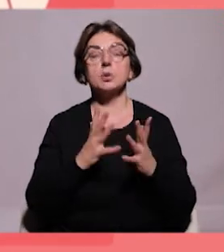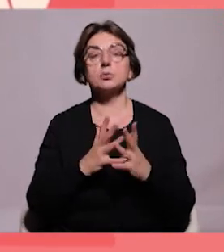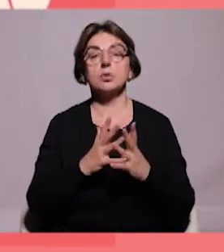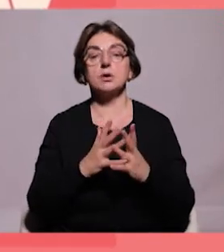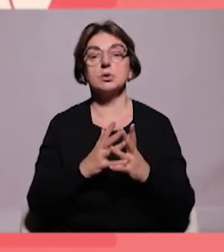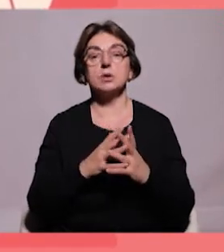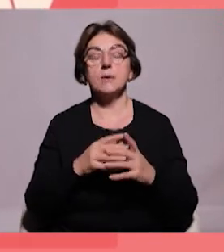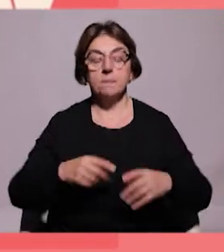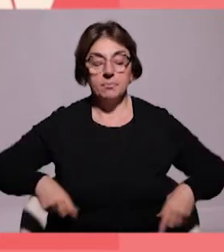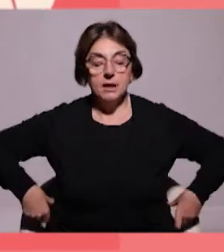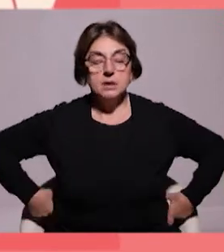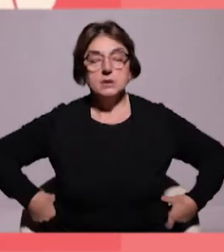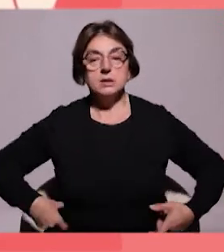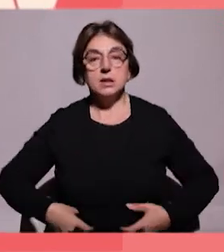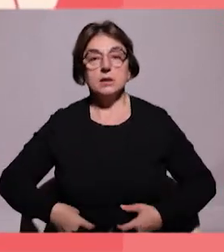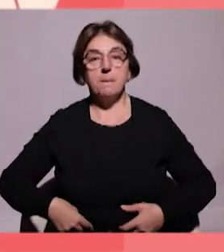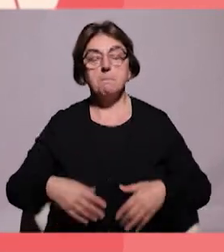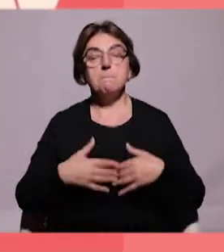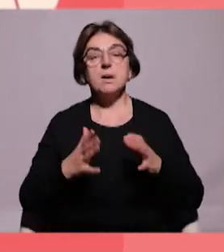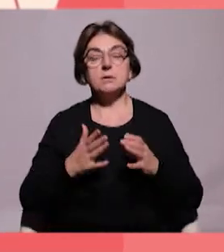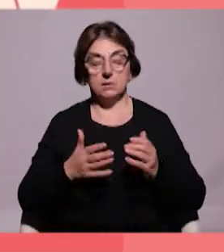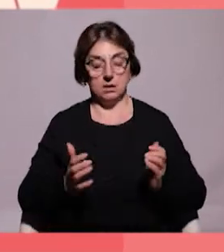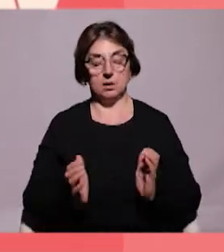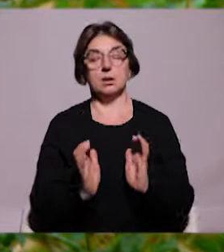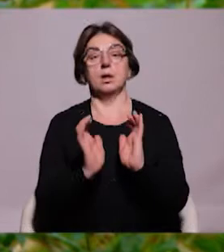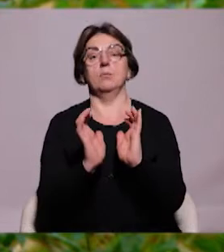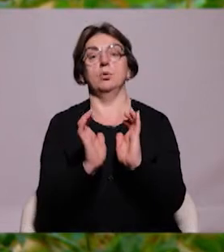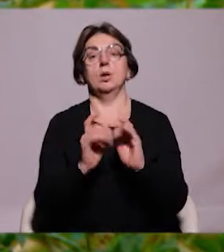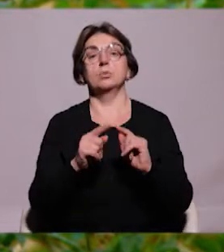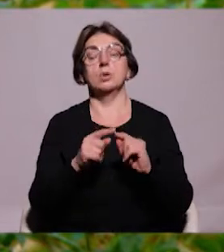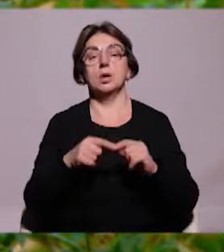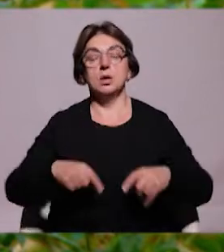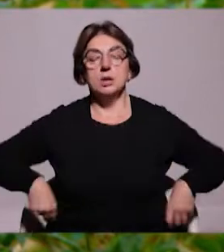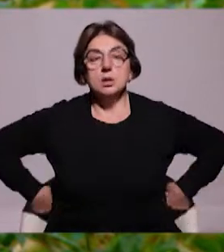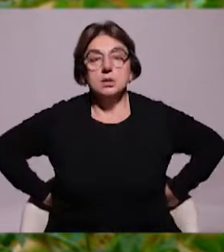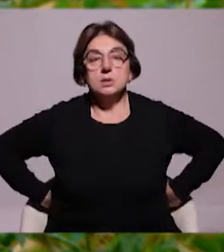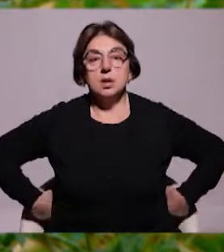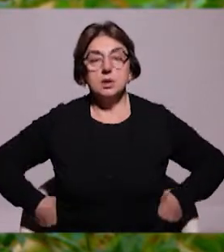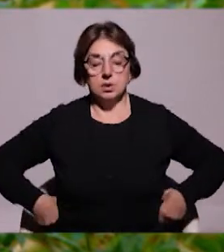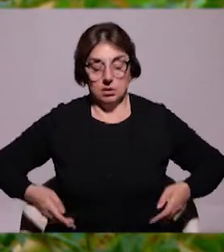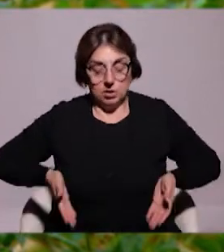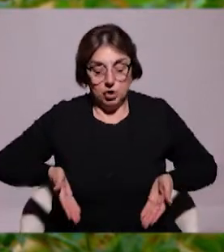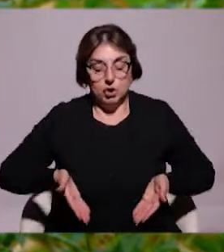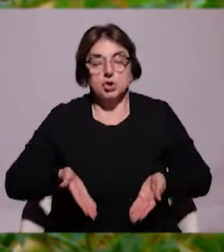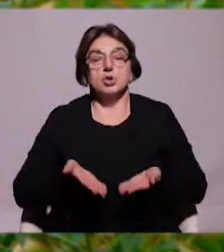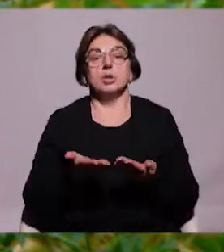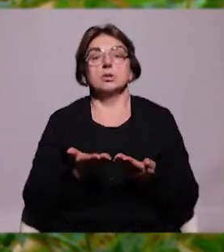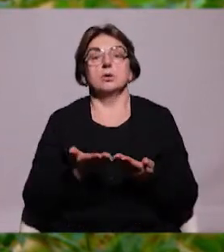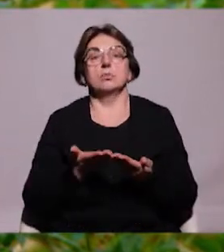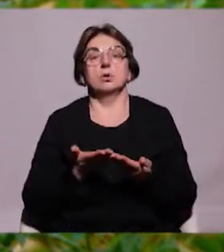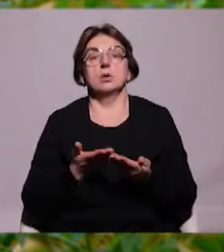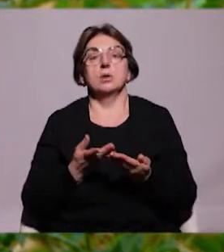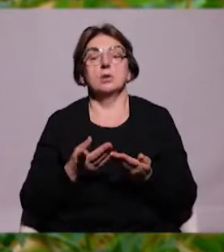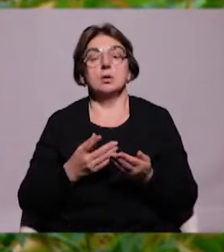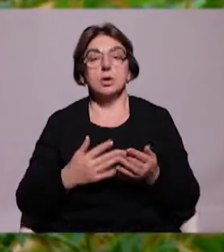შემთხვევაში წელის ნადრეკი მეტად არის გამოხატული, ანუ წელის ნაწილი მეტად შეწეულია,